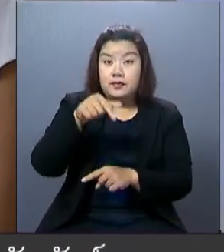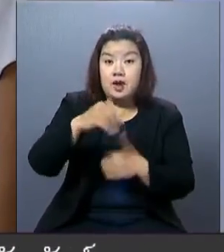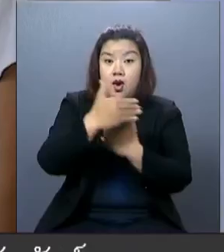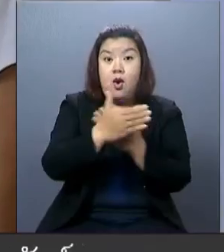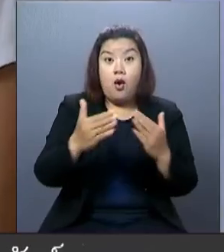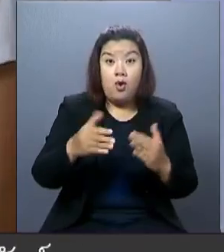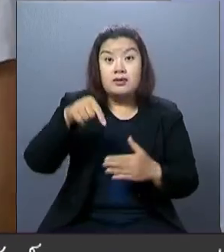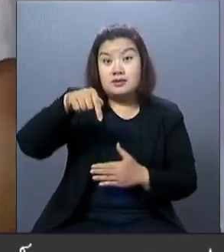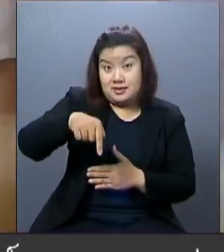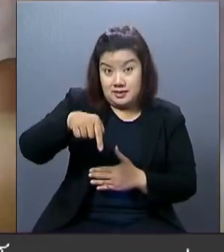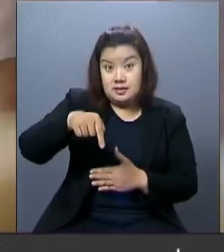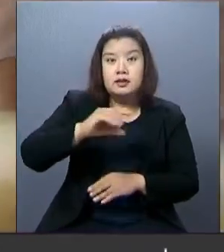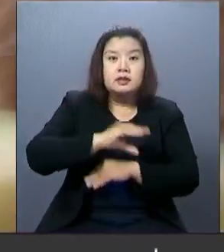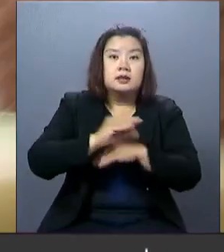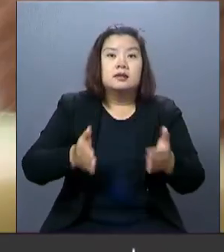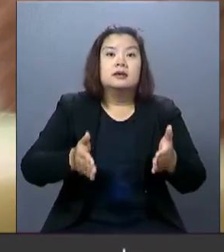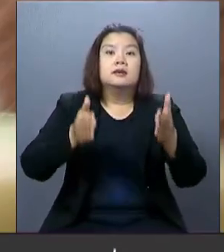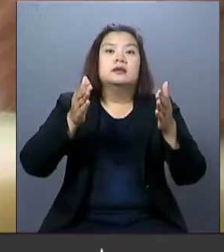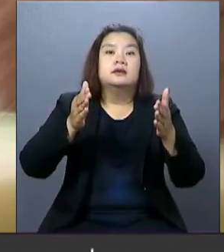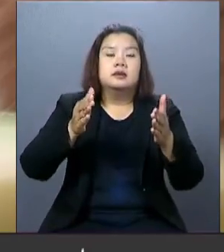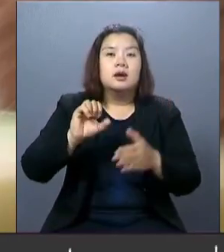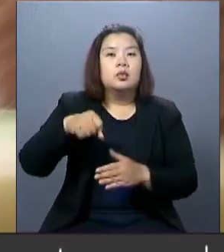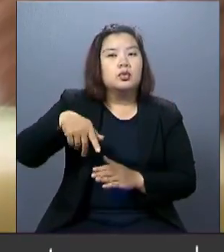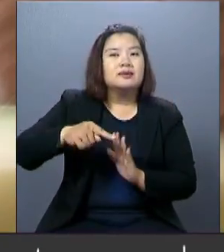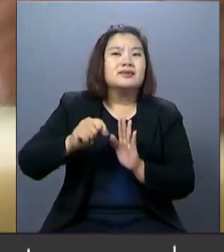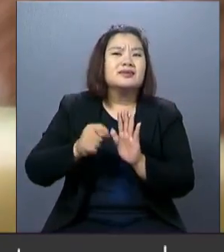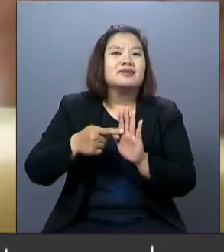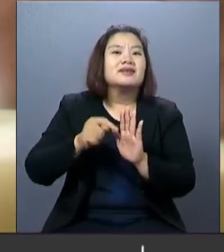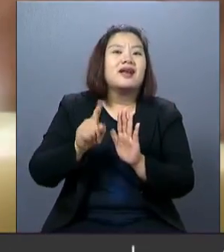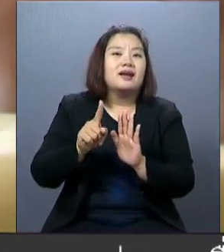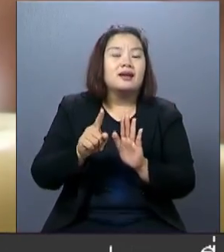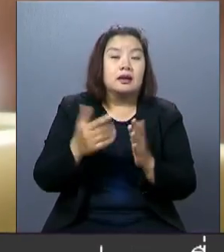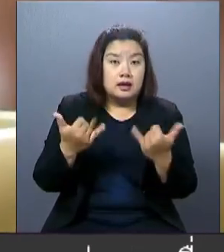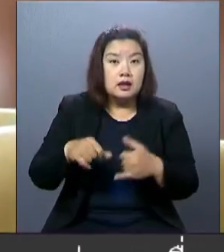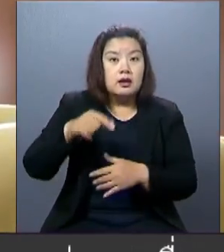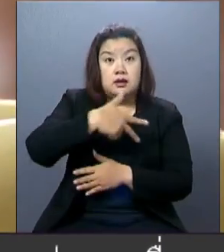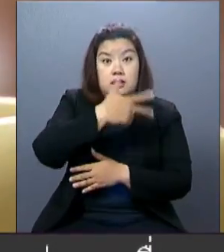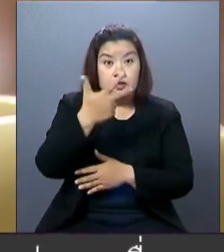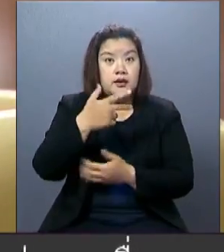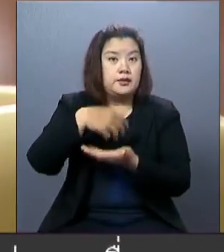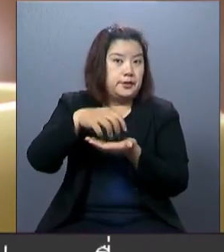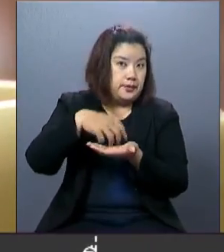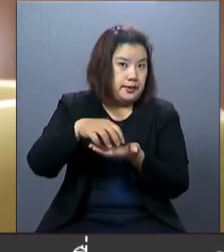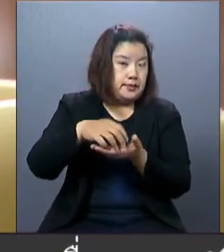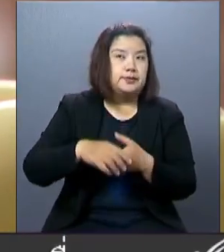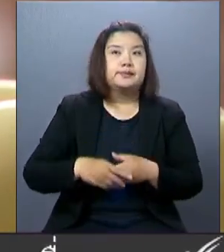สอินทปัญโยกวินภพพันธุฤกษ์ไทย PBS รายงาน